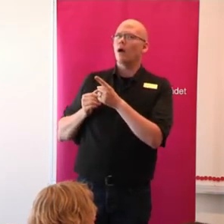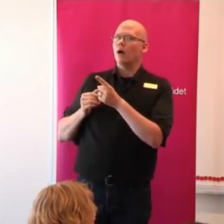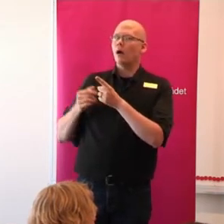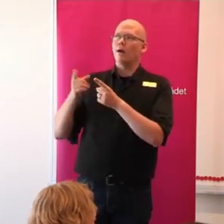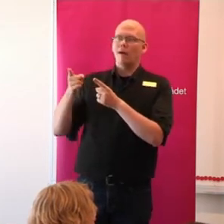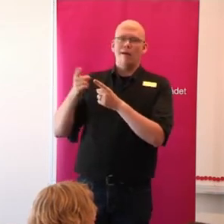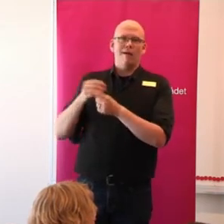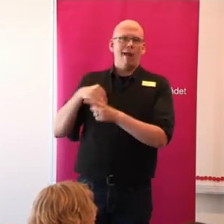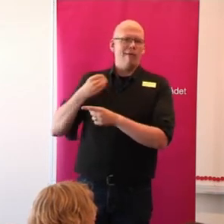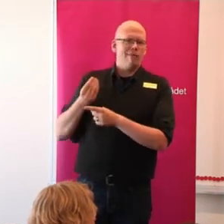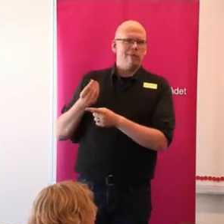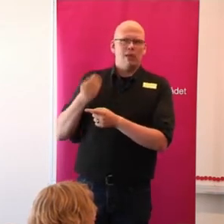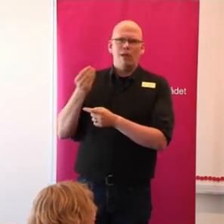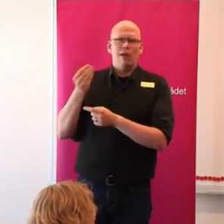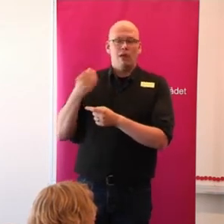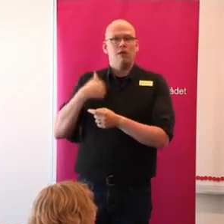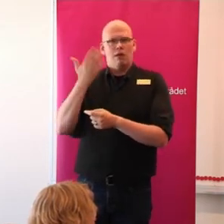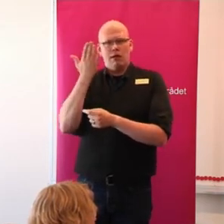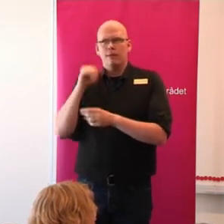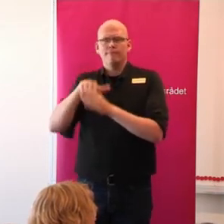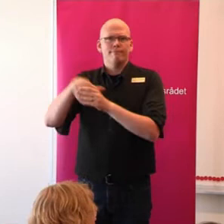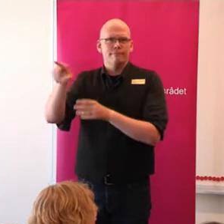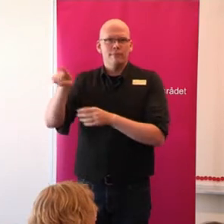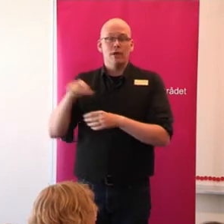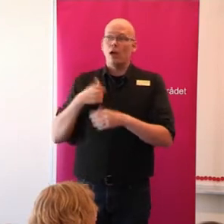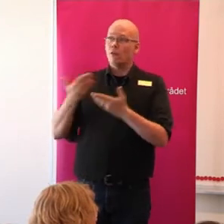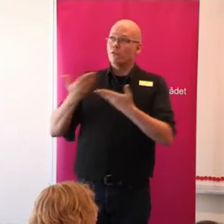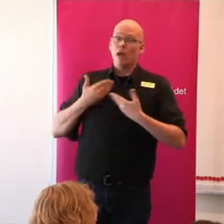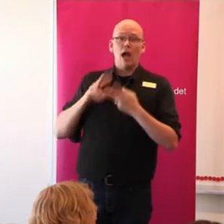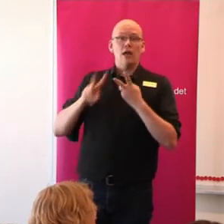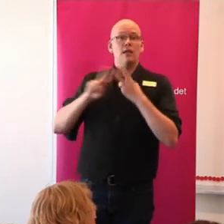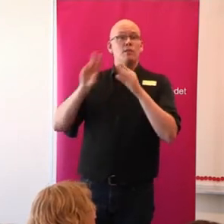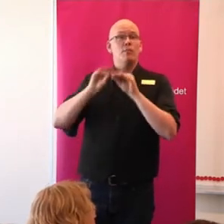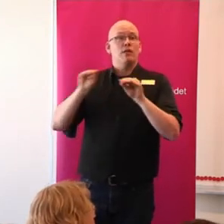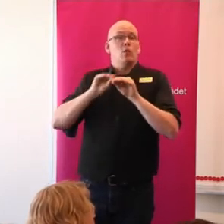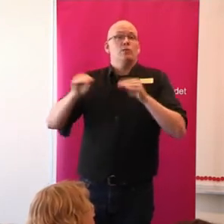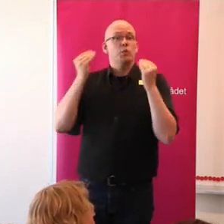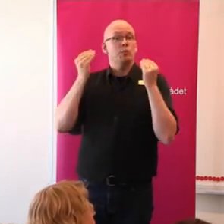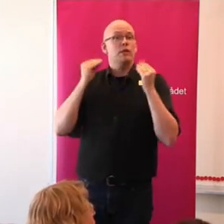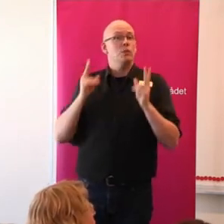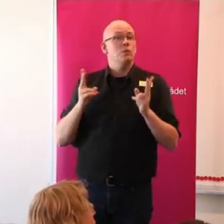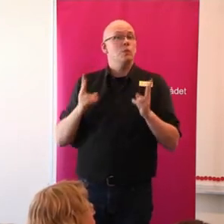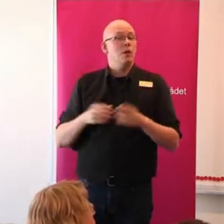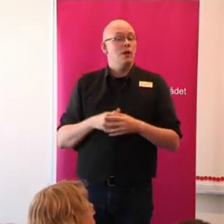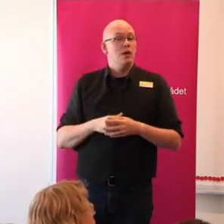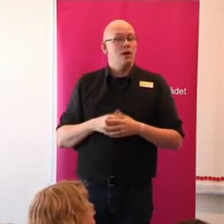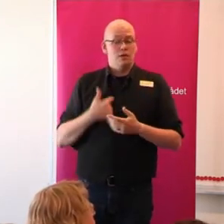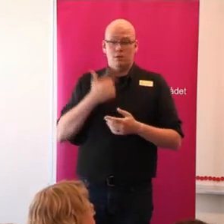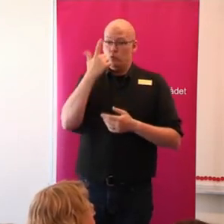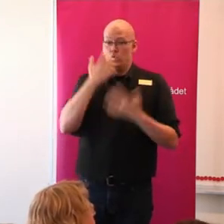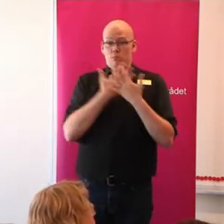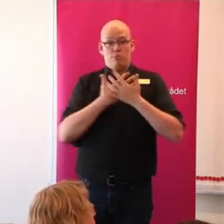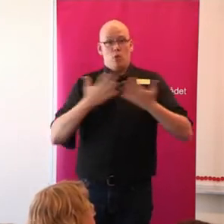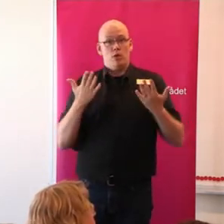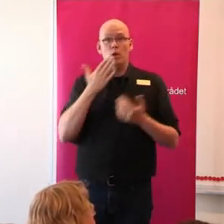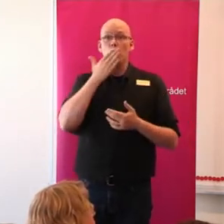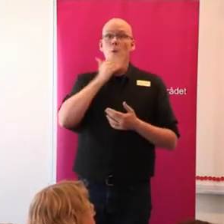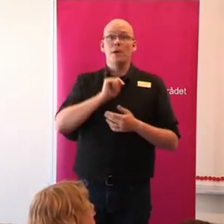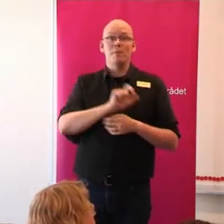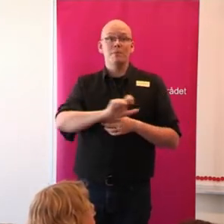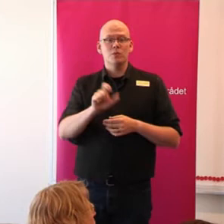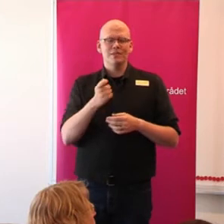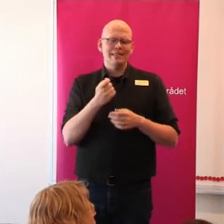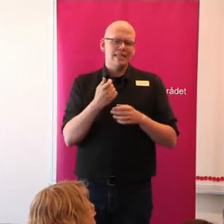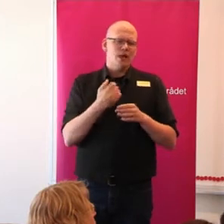ju jättehäftigt. Mm. För att man tillämpar just en helt annan pedagogik. Och jag tror att väldigt, väldigt många unga människor som hamnar